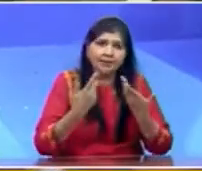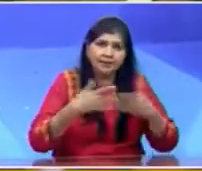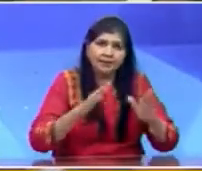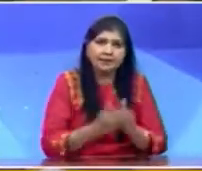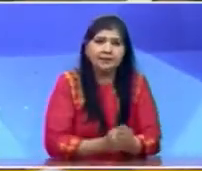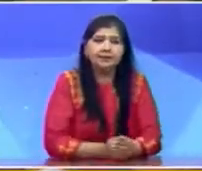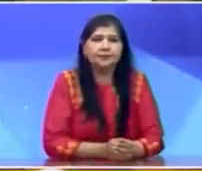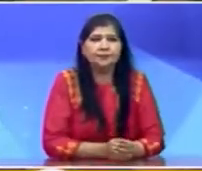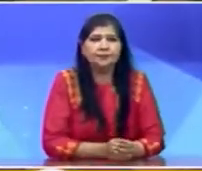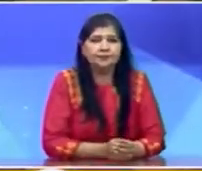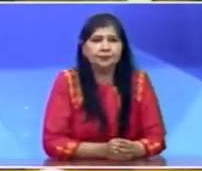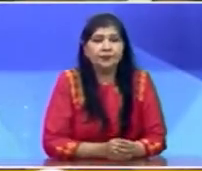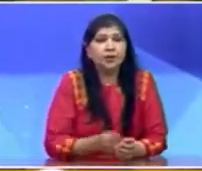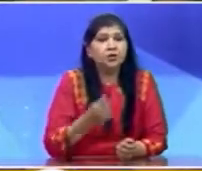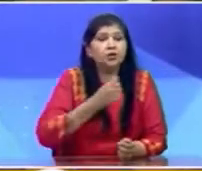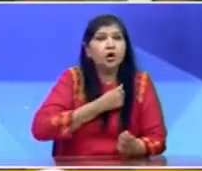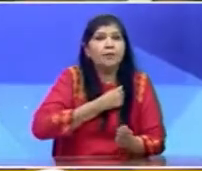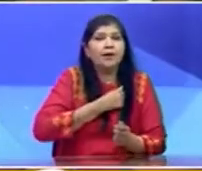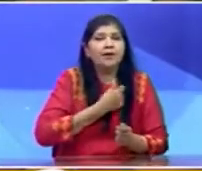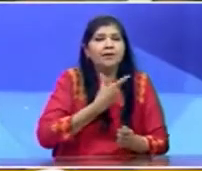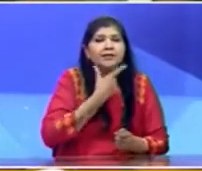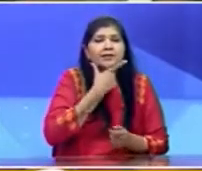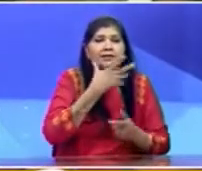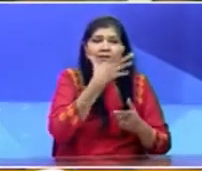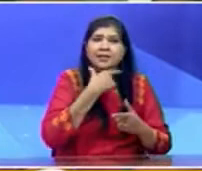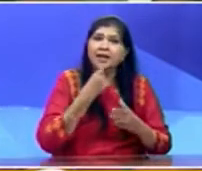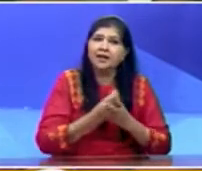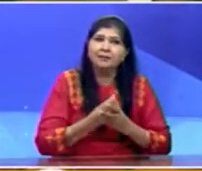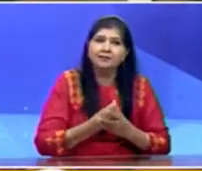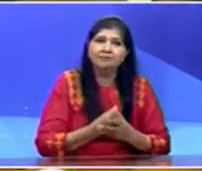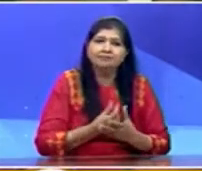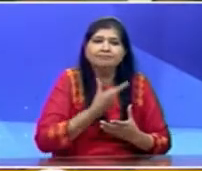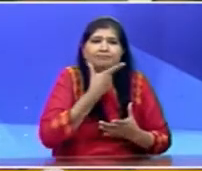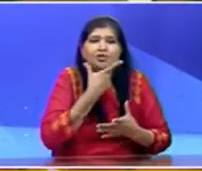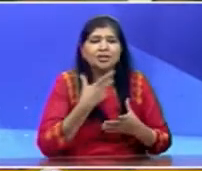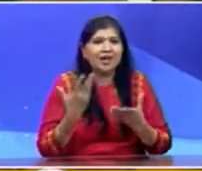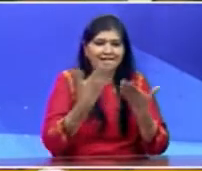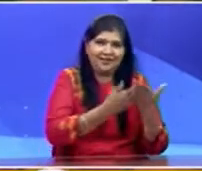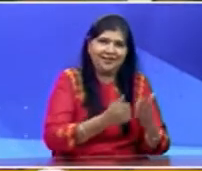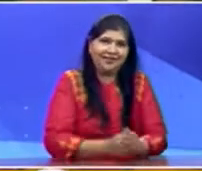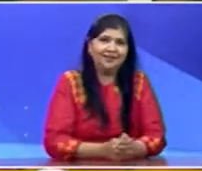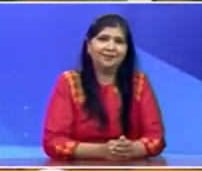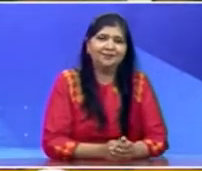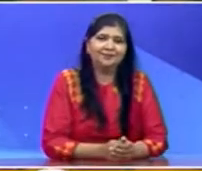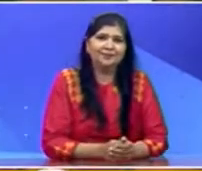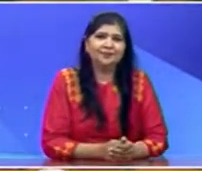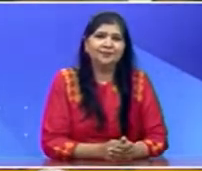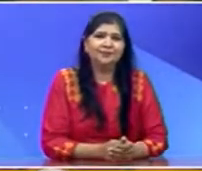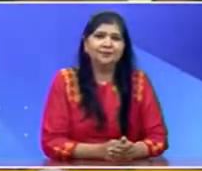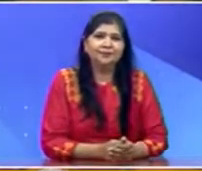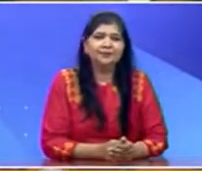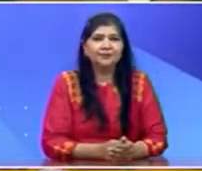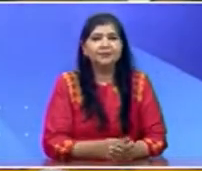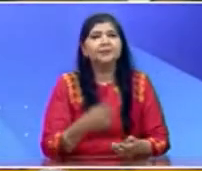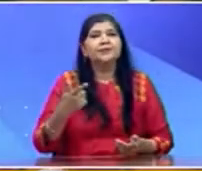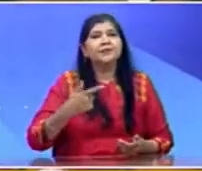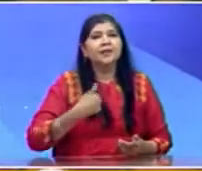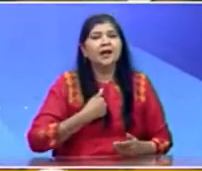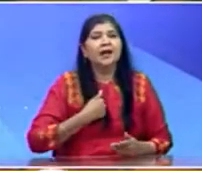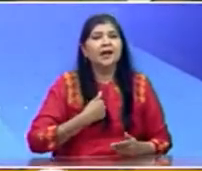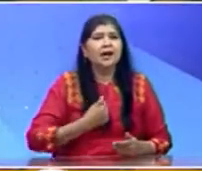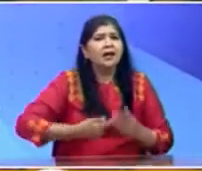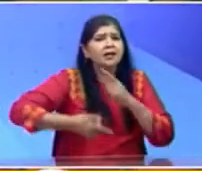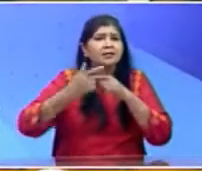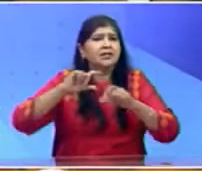हैं जो हमारे चेहरे पर मीठी मुस्कान बिखेर देती है। अगर कोई सक्सेस